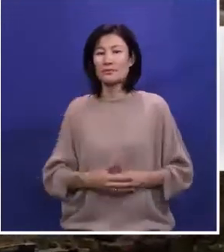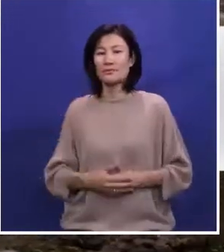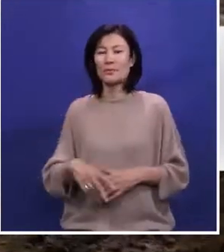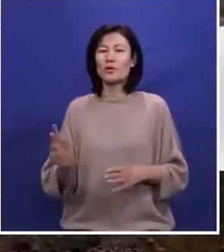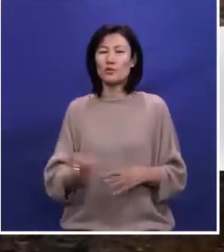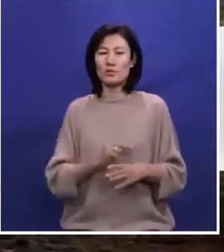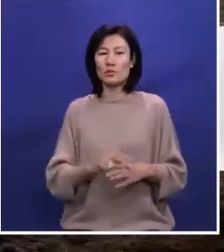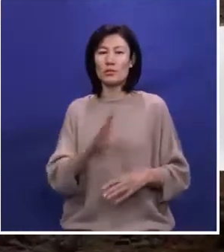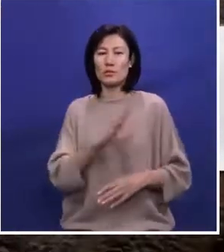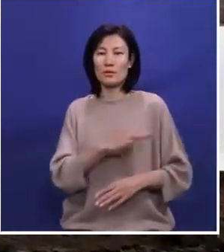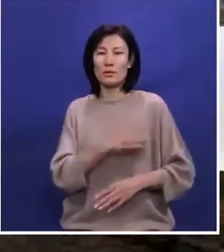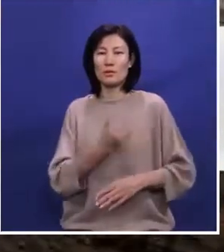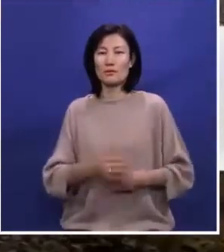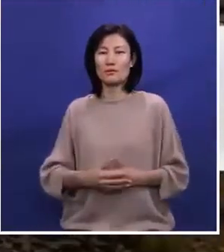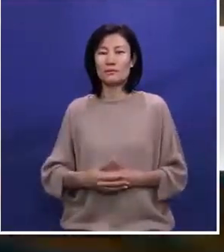бұлғап қалды.